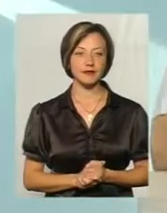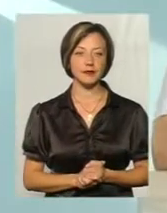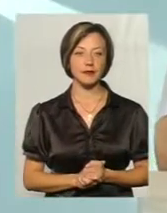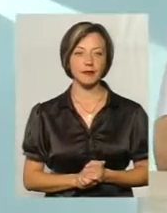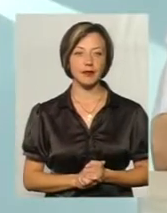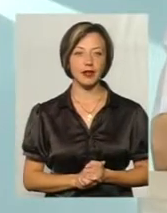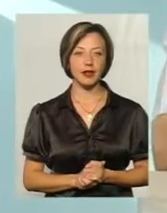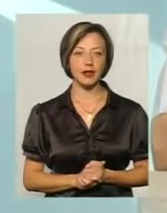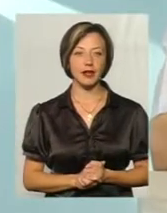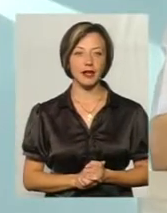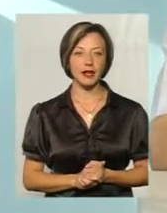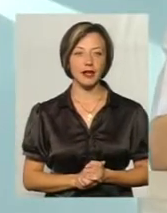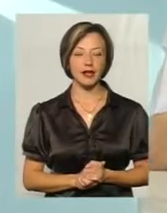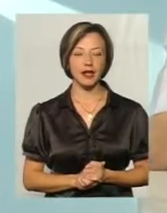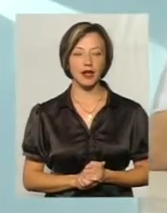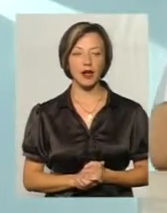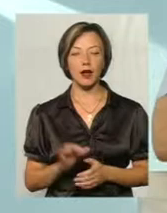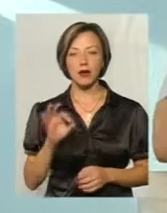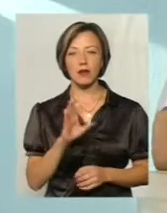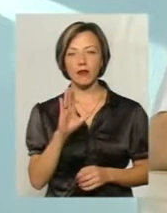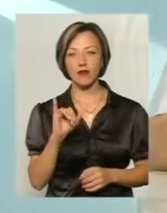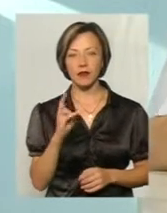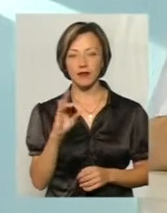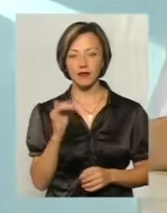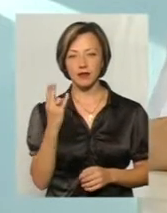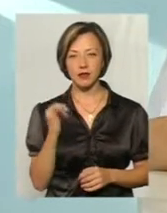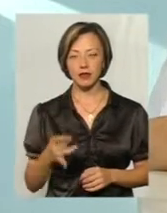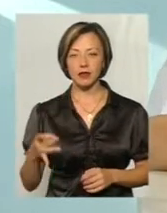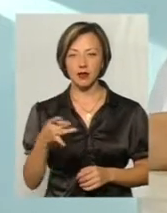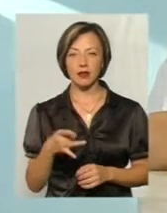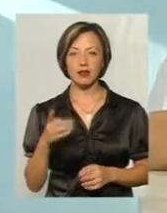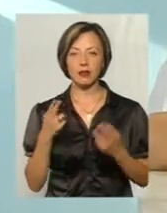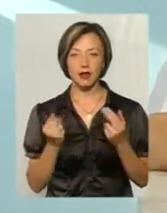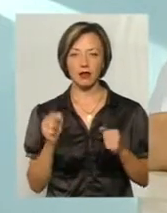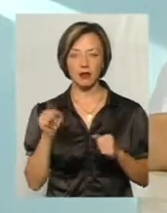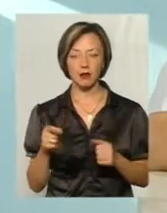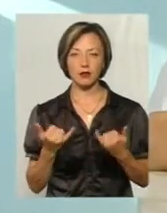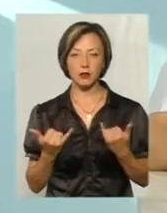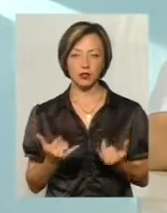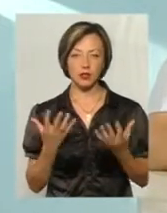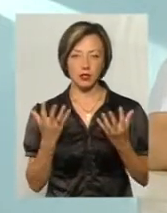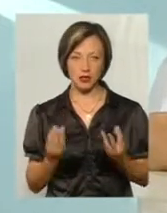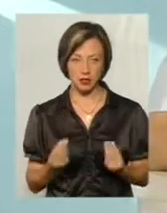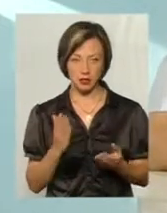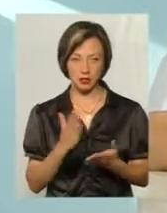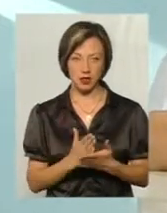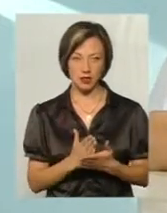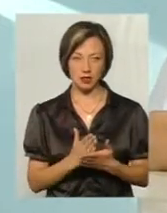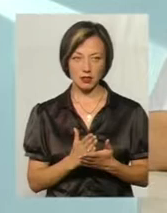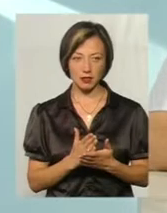Ну, відносно Віньковецького району, да, там на сьогоднішній день